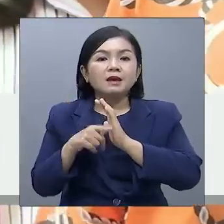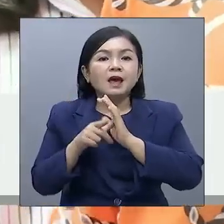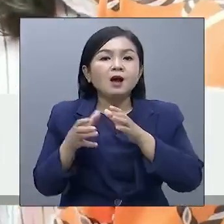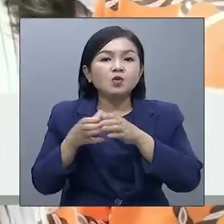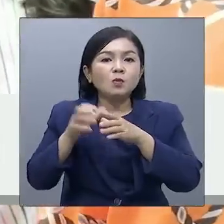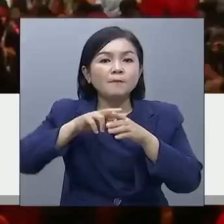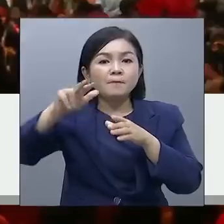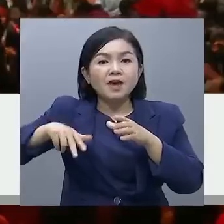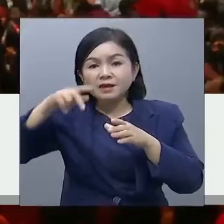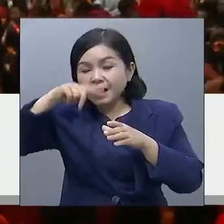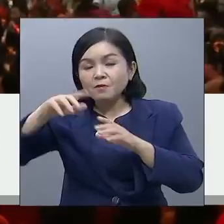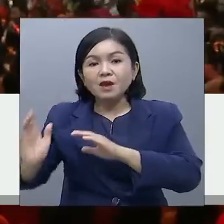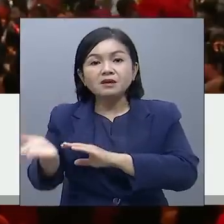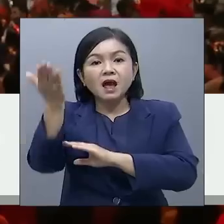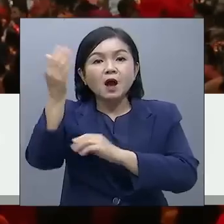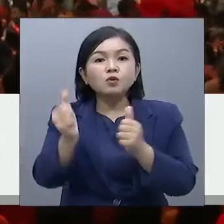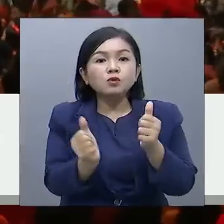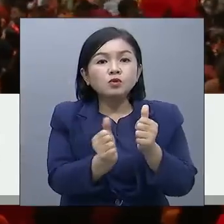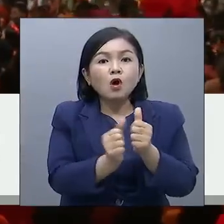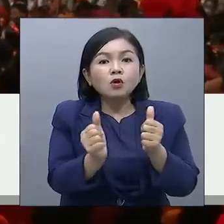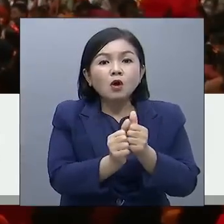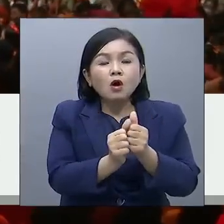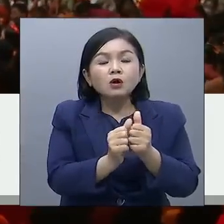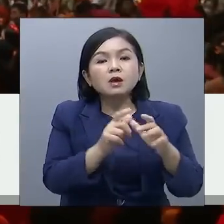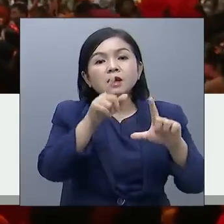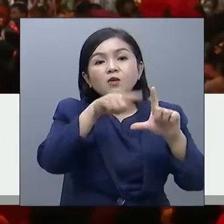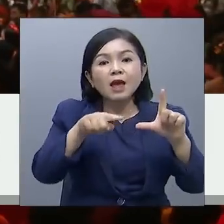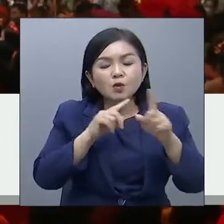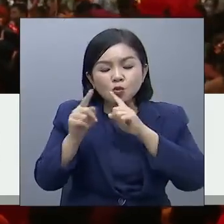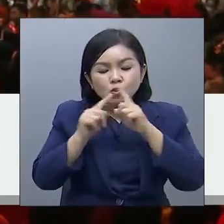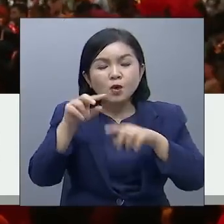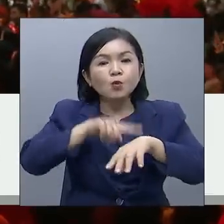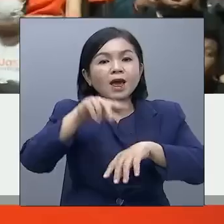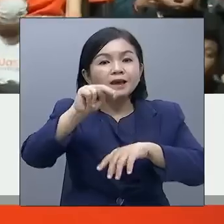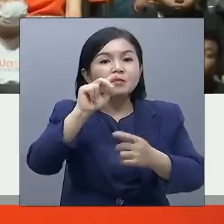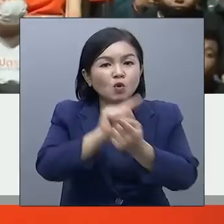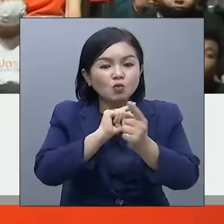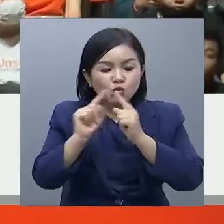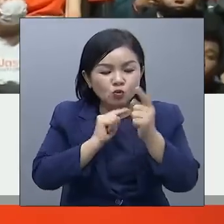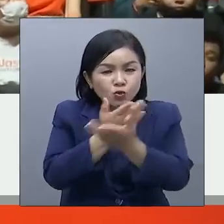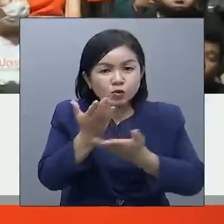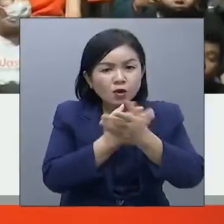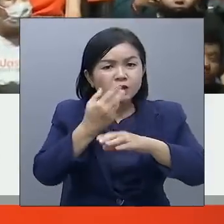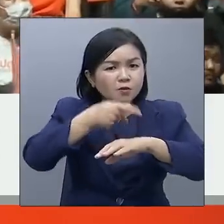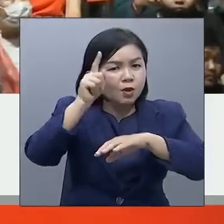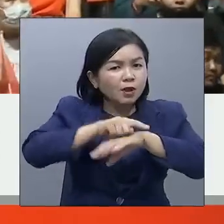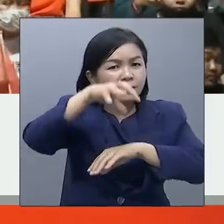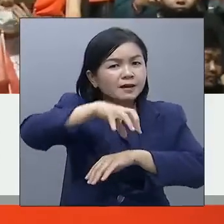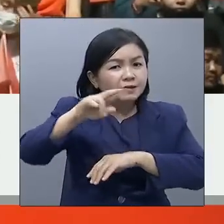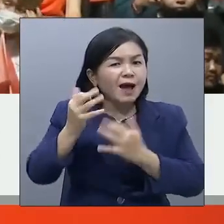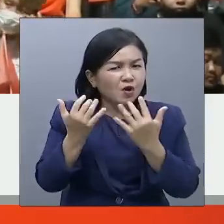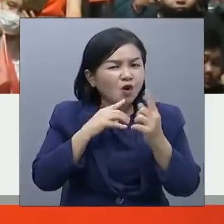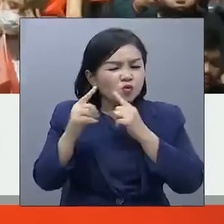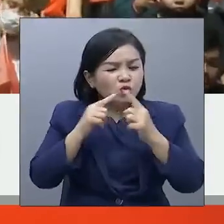ยเมื่อเช้าบอกว่ารอก้าวไกลณสถานที่มาและย้ำว่าเพื่อไทยประสงค์ที่จะได้ตำแหน่งประธานสภาค่ะแต่ว่าต้องรอการเจรจ